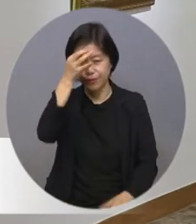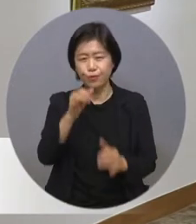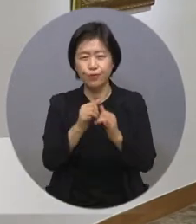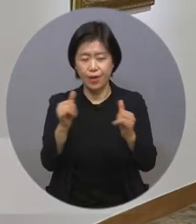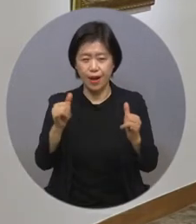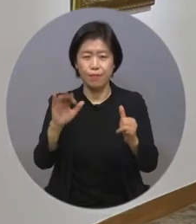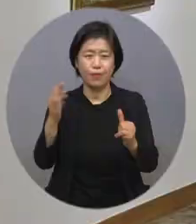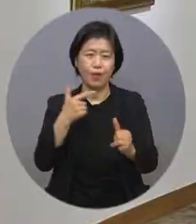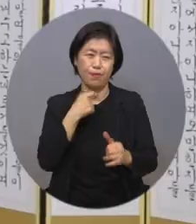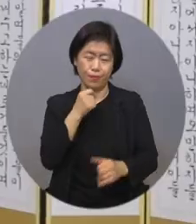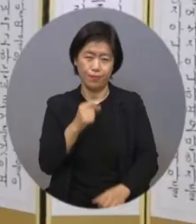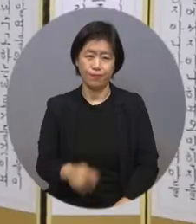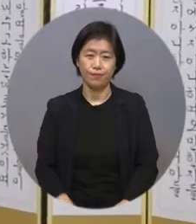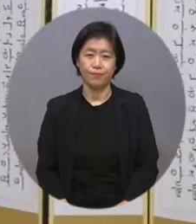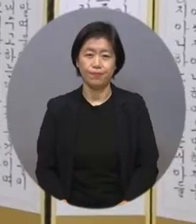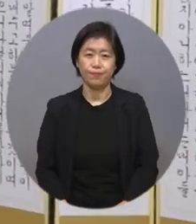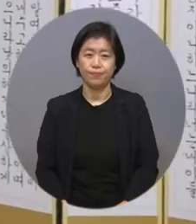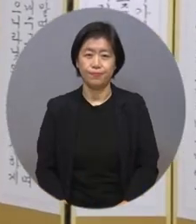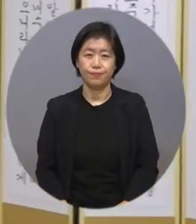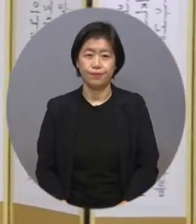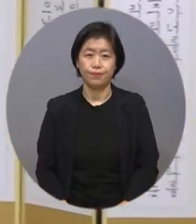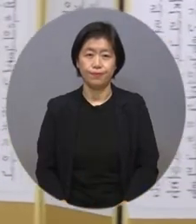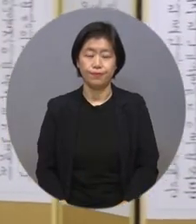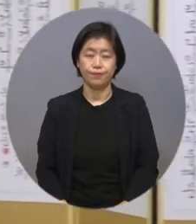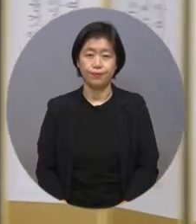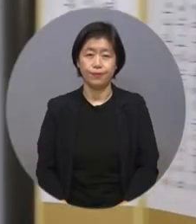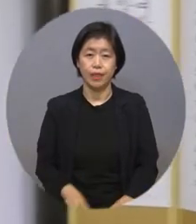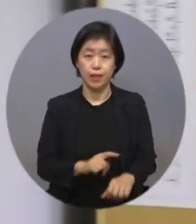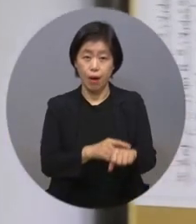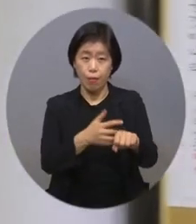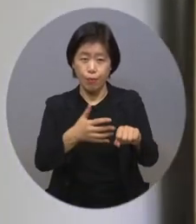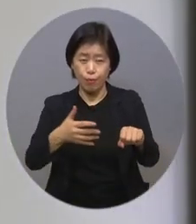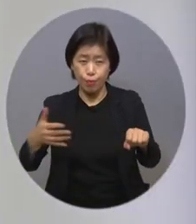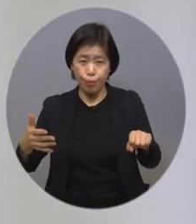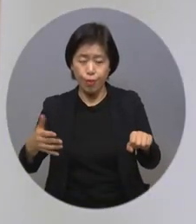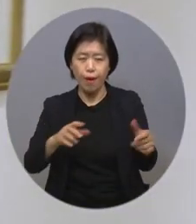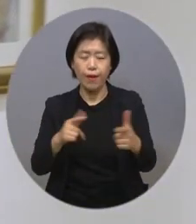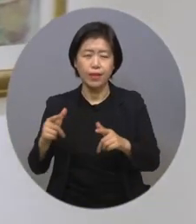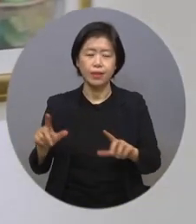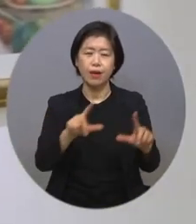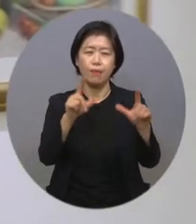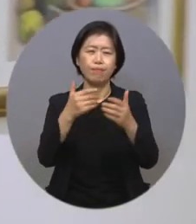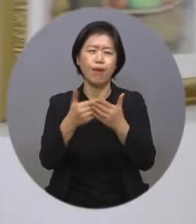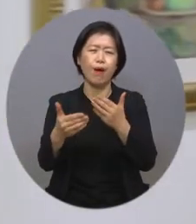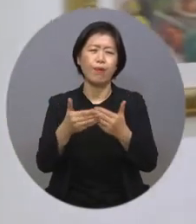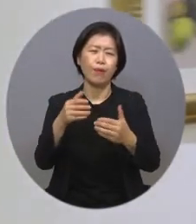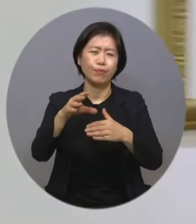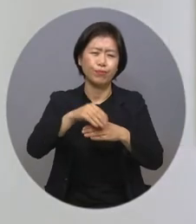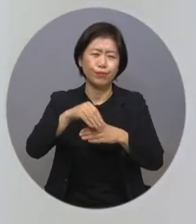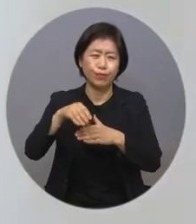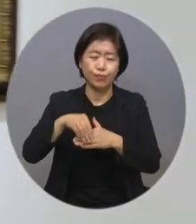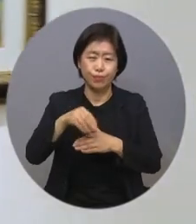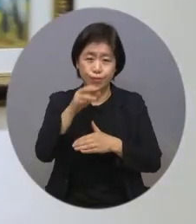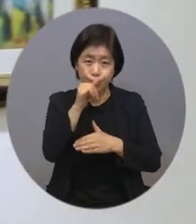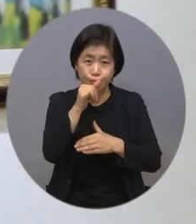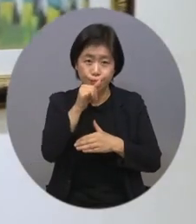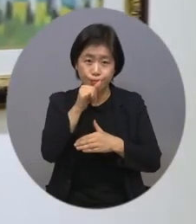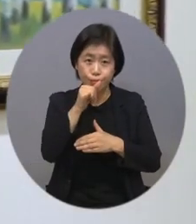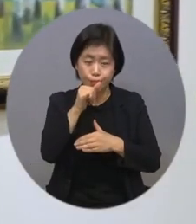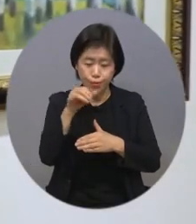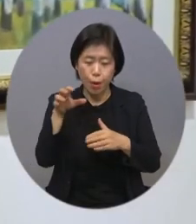되기를 바라겠습니다. 쌓인 시간만큼 소중한 삶의 흔적이 묻어나 따뜻한 작품 세계를 펼치고